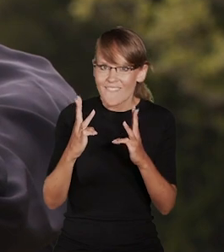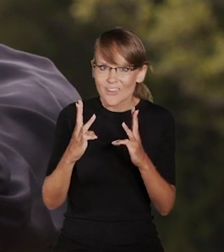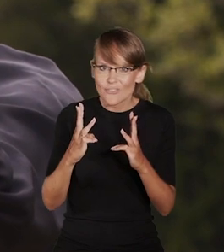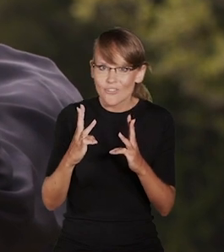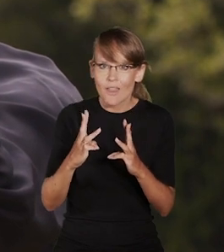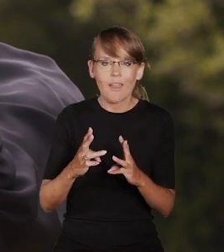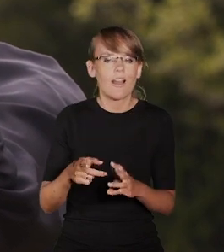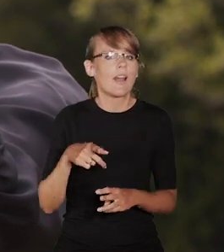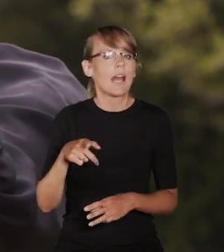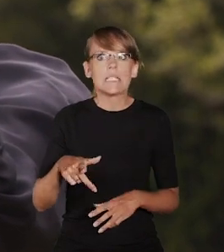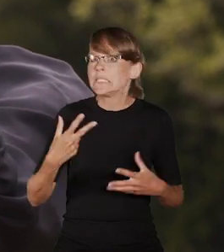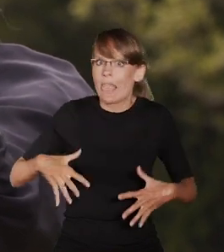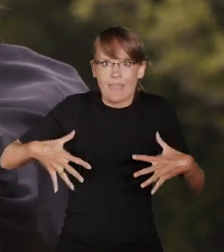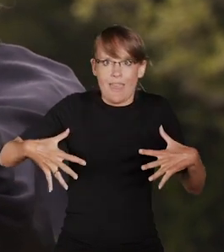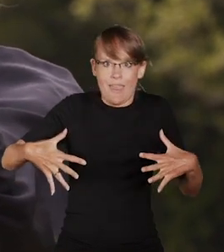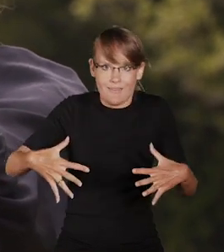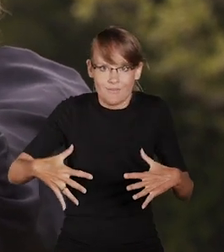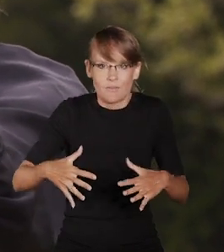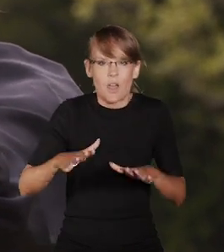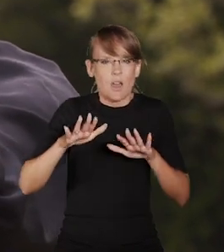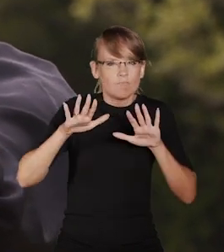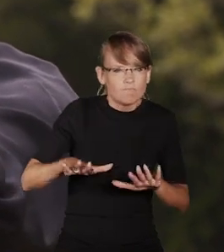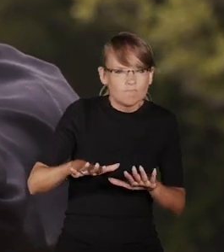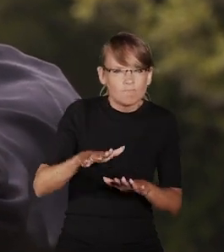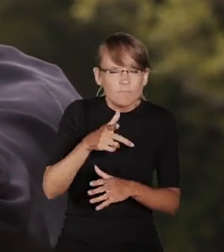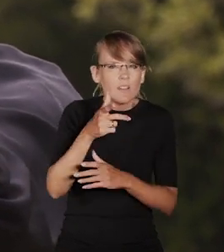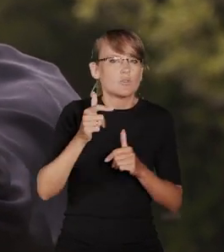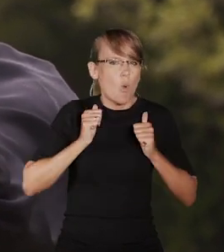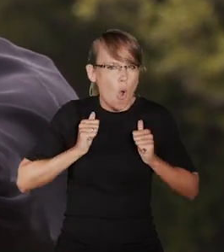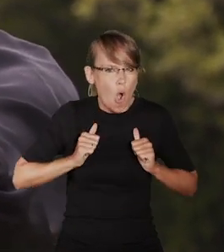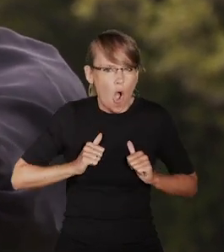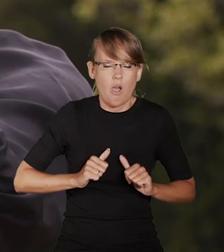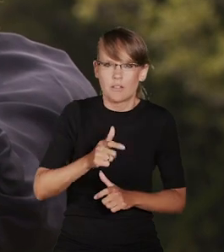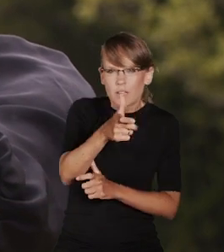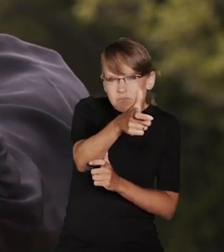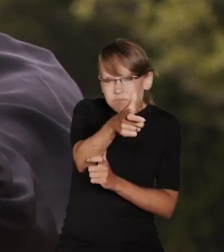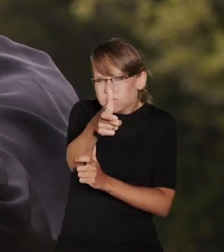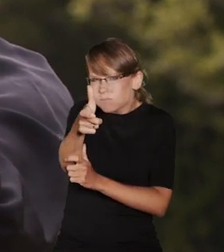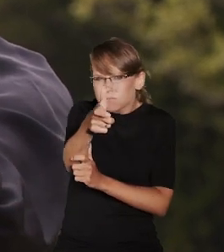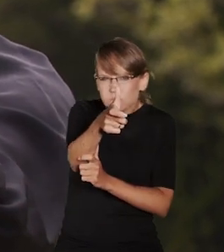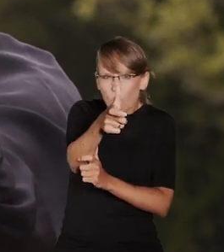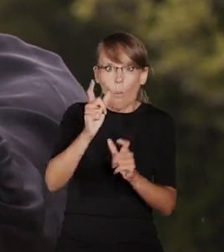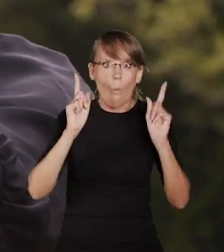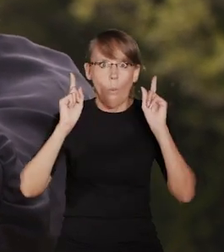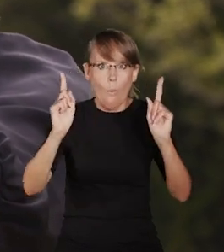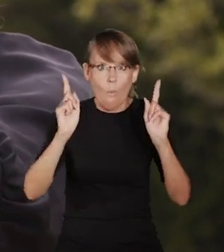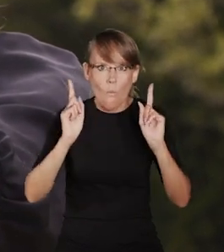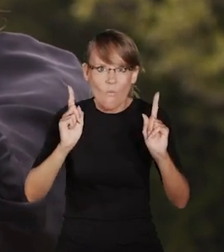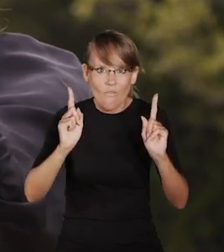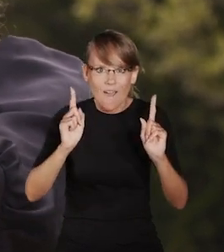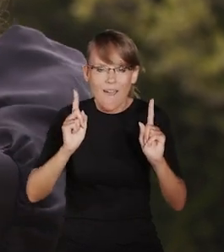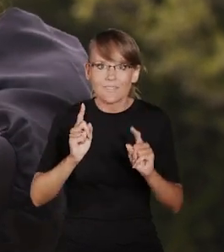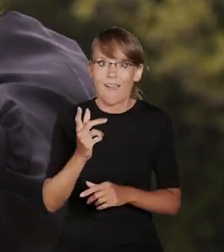Mierzy pani. O tak. I po krzyku. Najważniejsze, żeby się